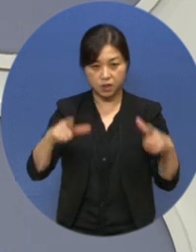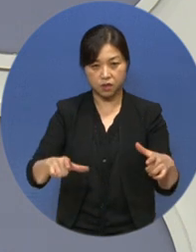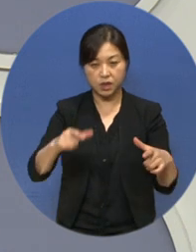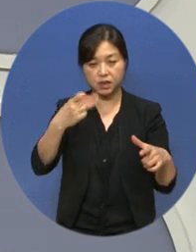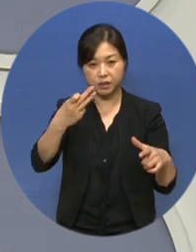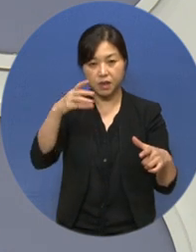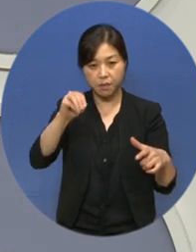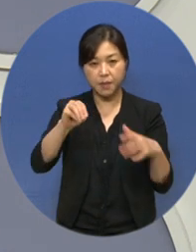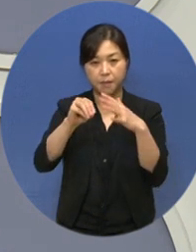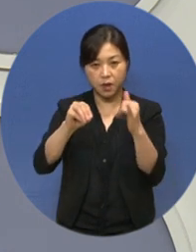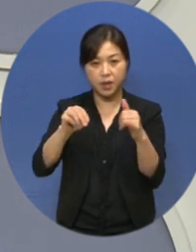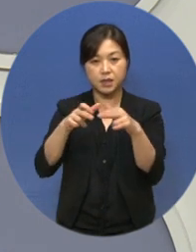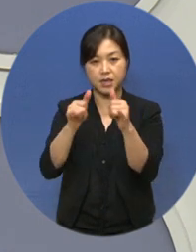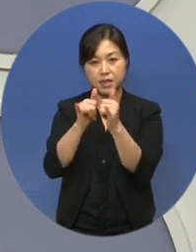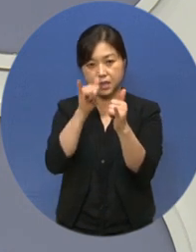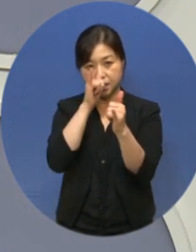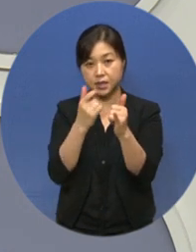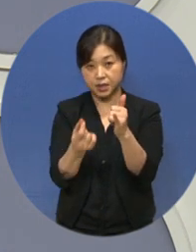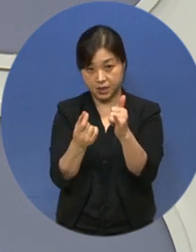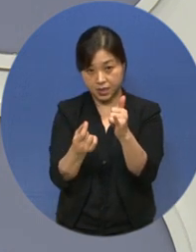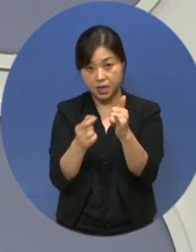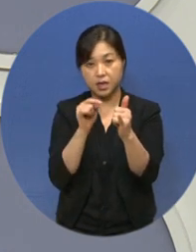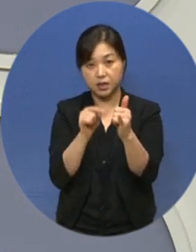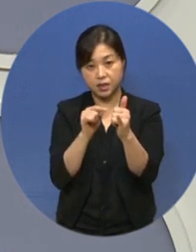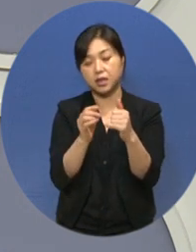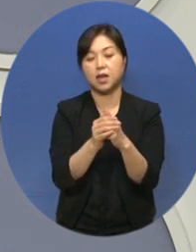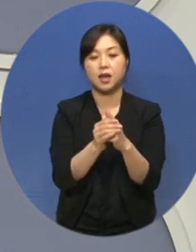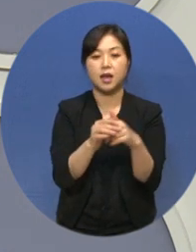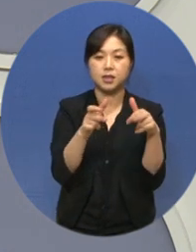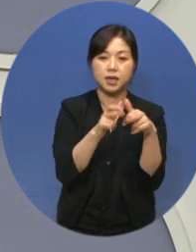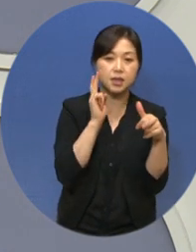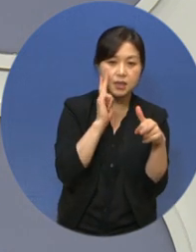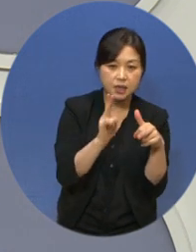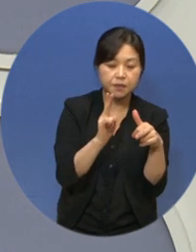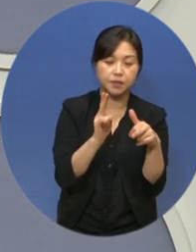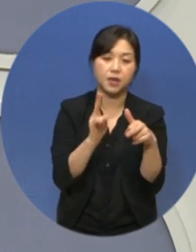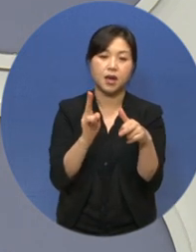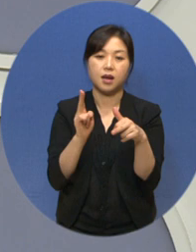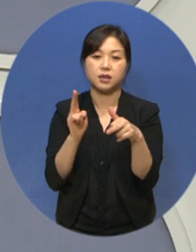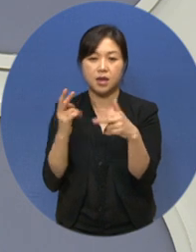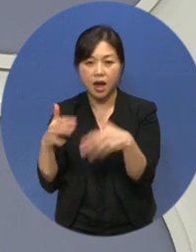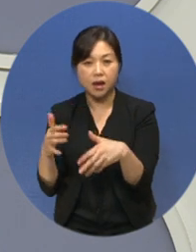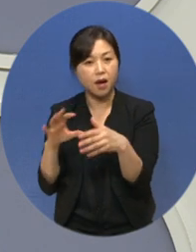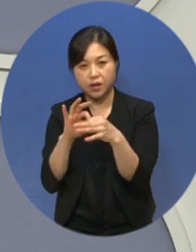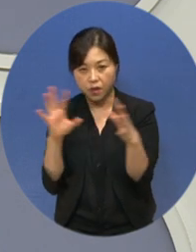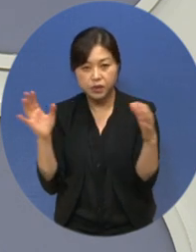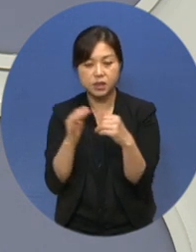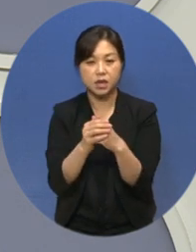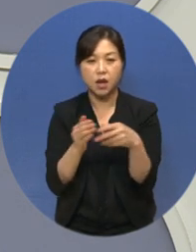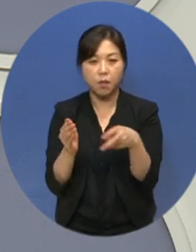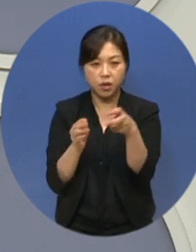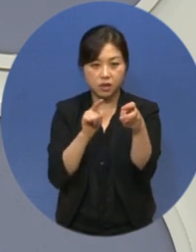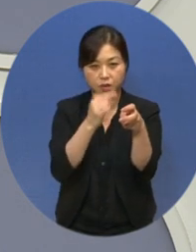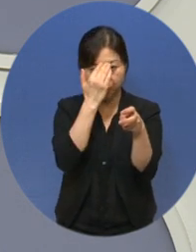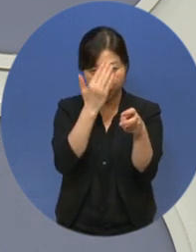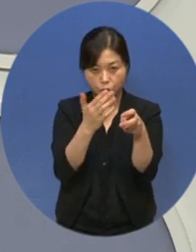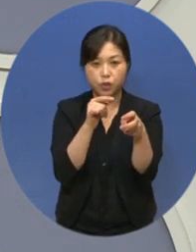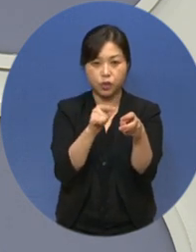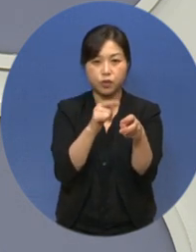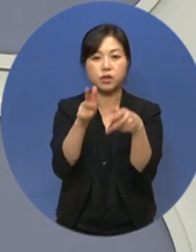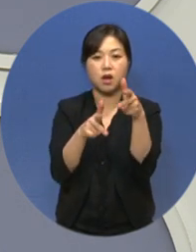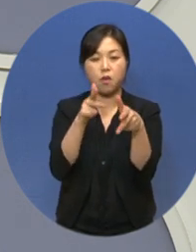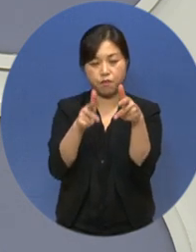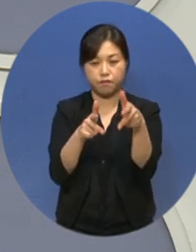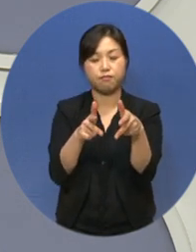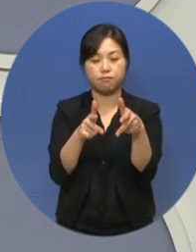명이 넘는 장애인이 누구나 예 경쟁이 던지 중추에 는 신의 버스터 물은 사업도 이미 시행되고 있는 것도 우리가 하나의 성과